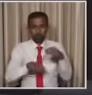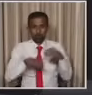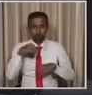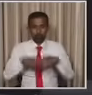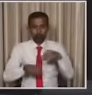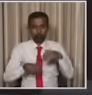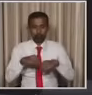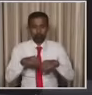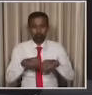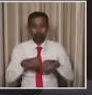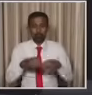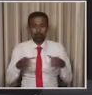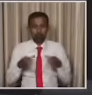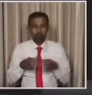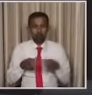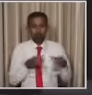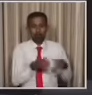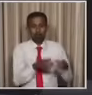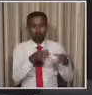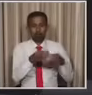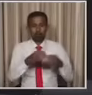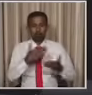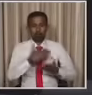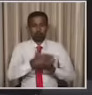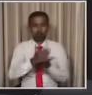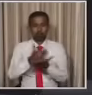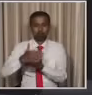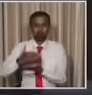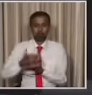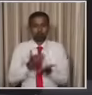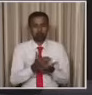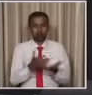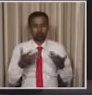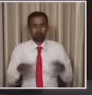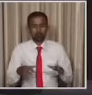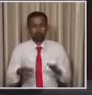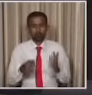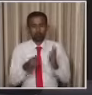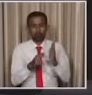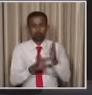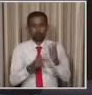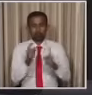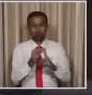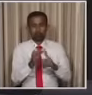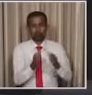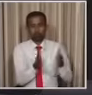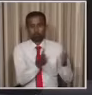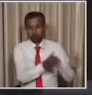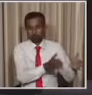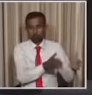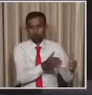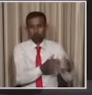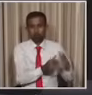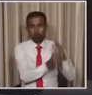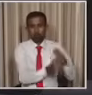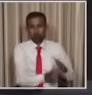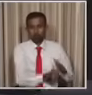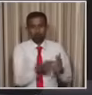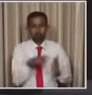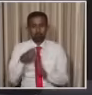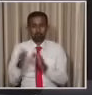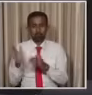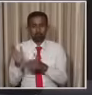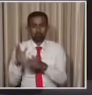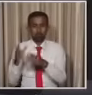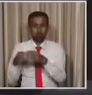දේශපාලන බල කඳවුරු කැඩිලා බිඳිලා තිබෙනවා. එක්සත් ජාතික පක්ෂයක පැත්තකින් දුර්වල වුණා, ශ්‍රී ලංකා